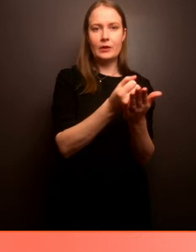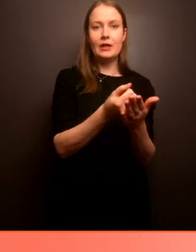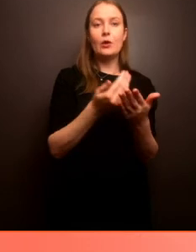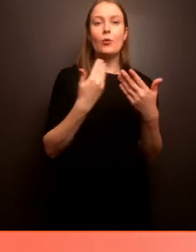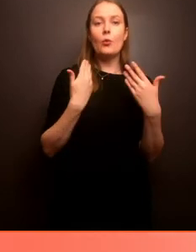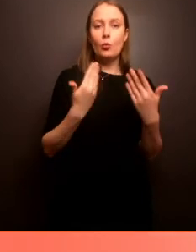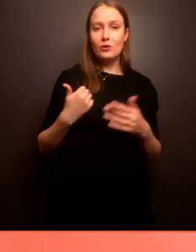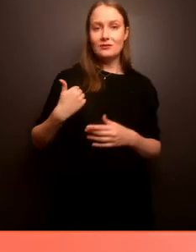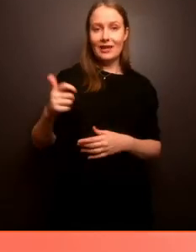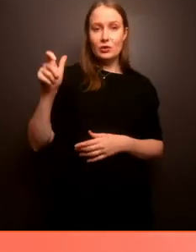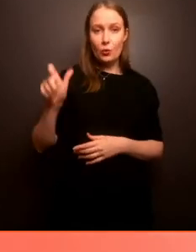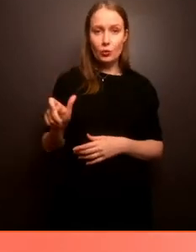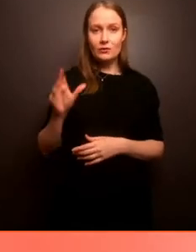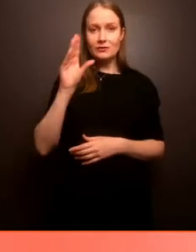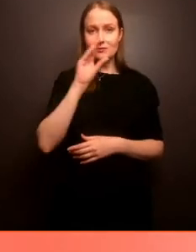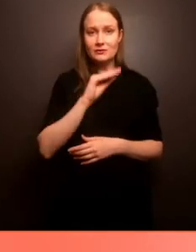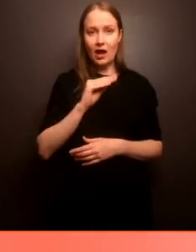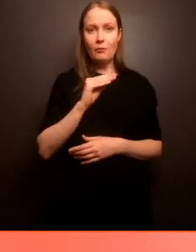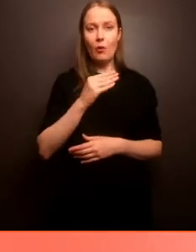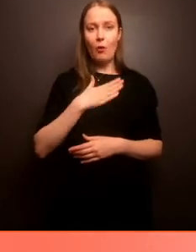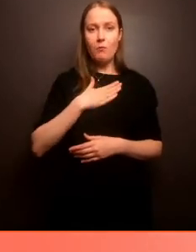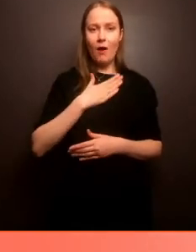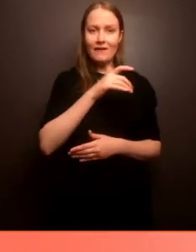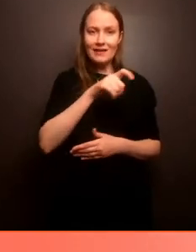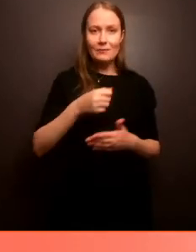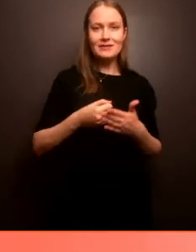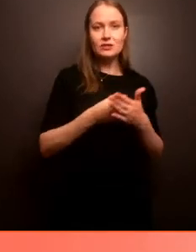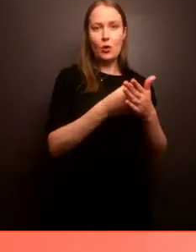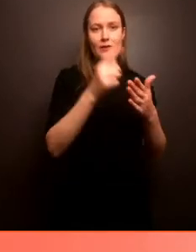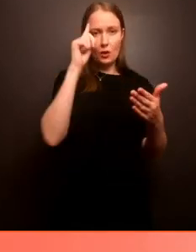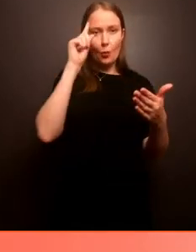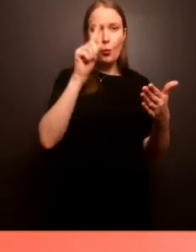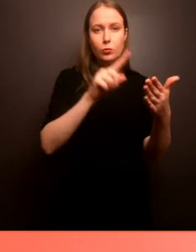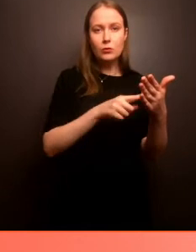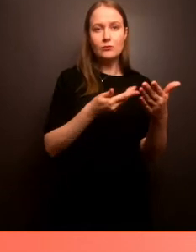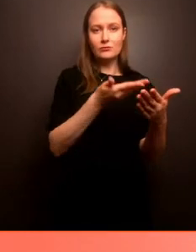see juht suudab tõesti oma inimesi toetada ja usaldus nende vastu.